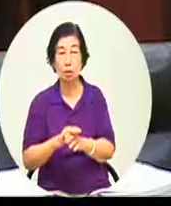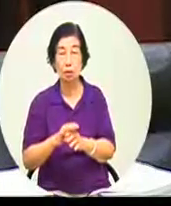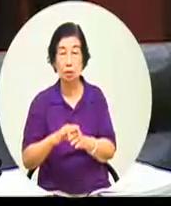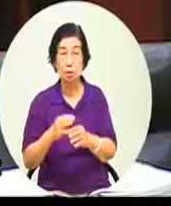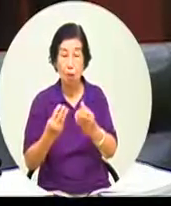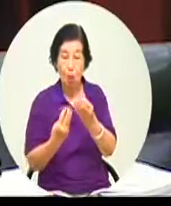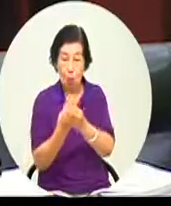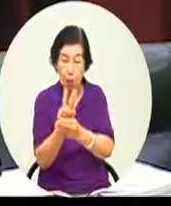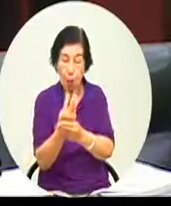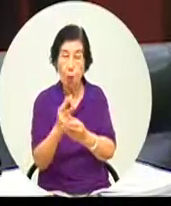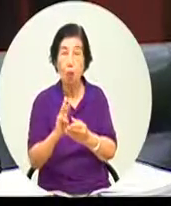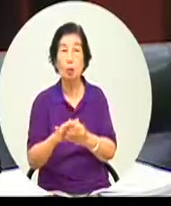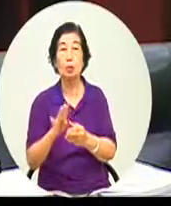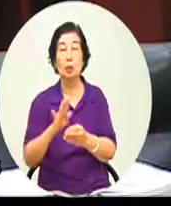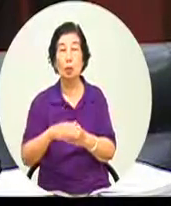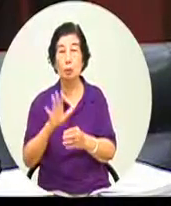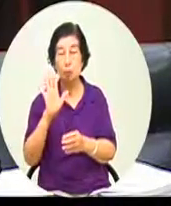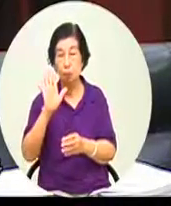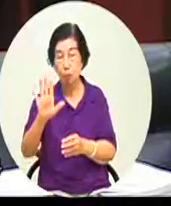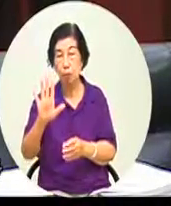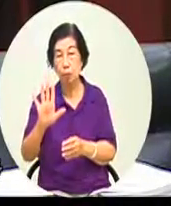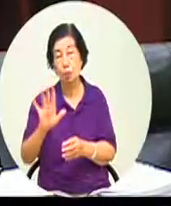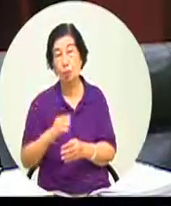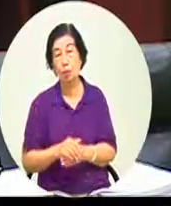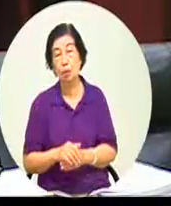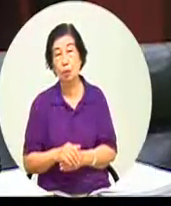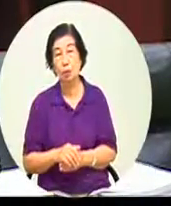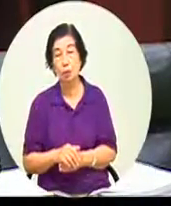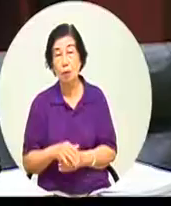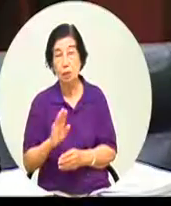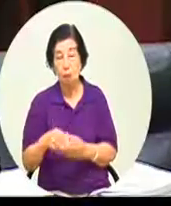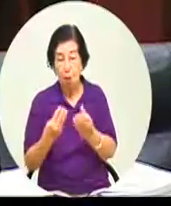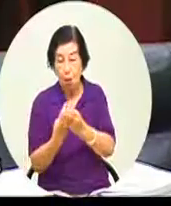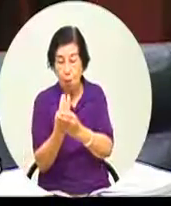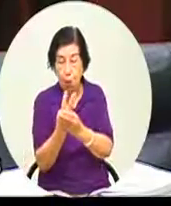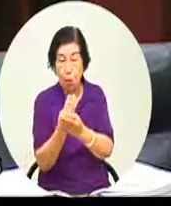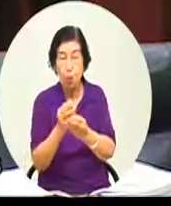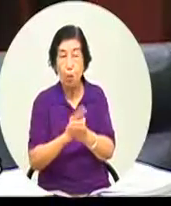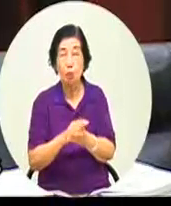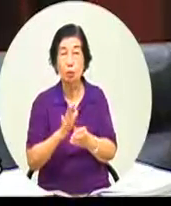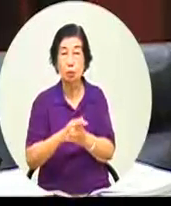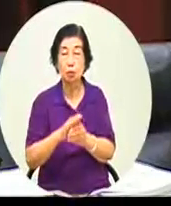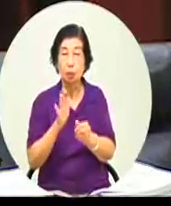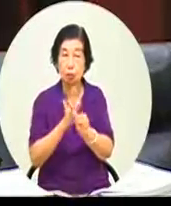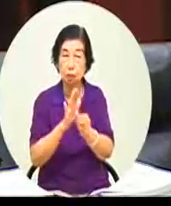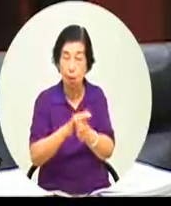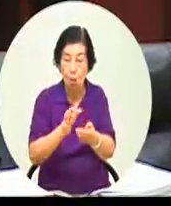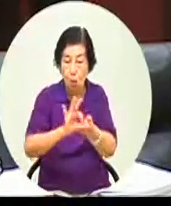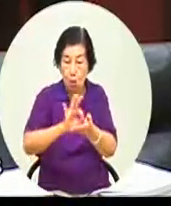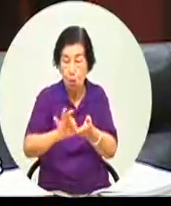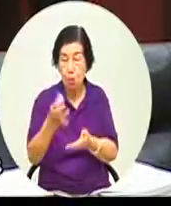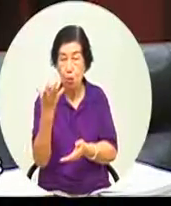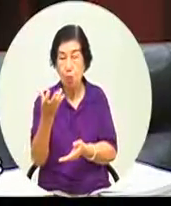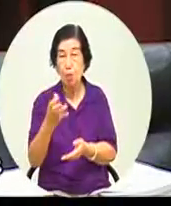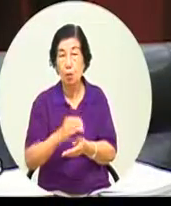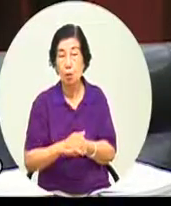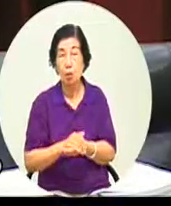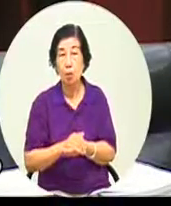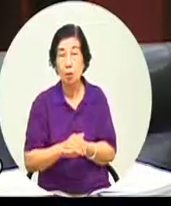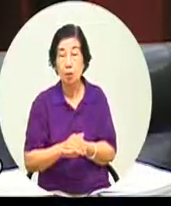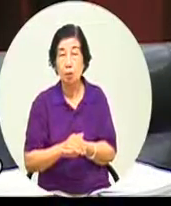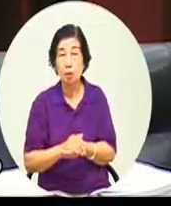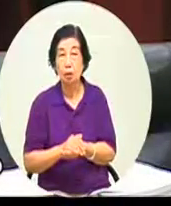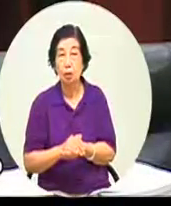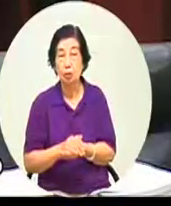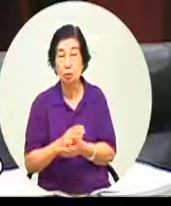我所知影按温泉，俺嘛开诚侪钱，俺嘛诚用心，要去弄因八百个温泉